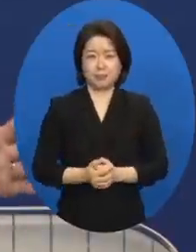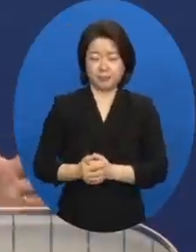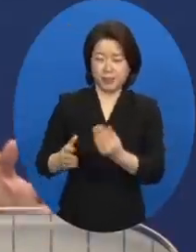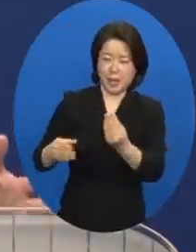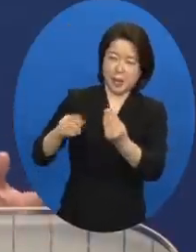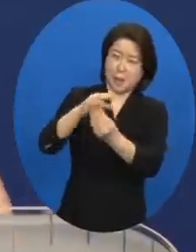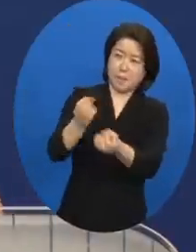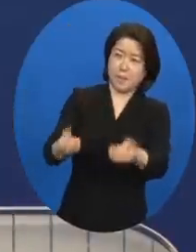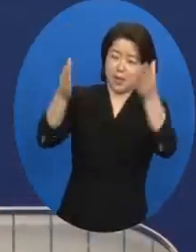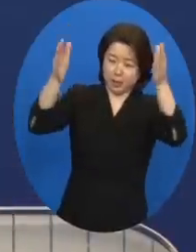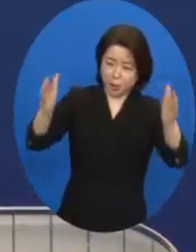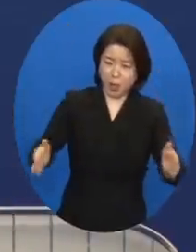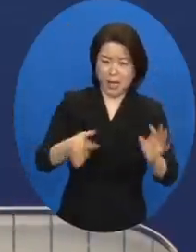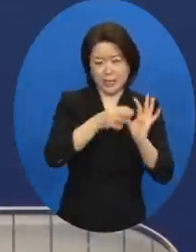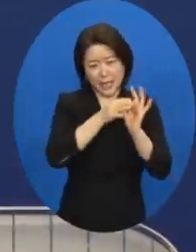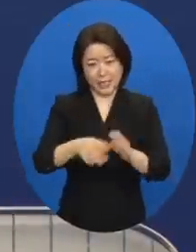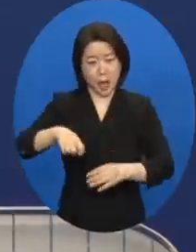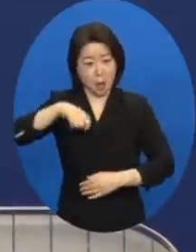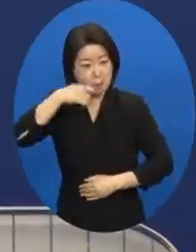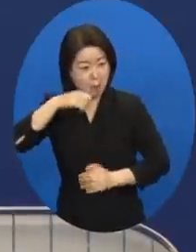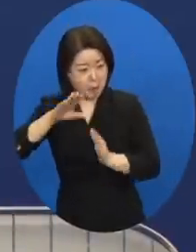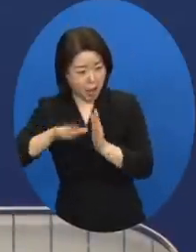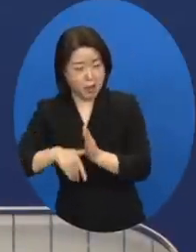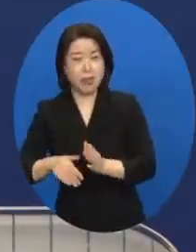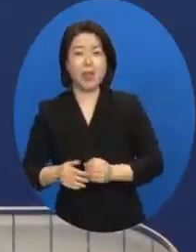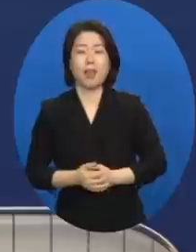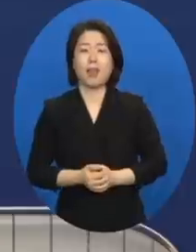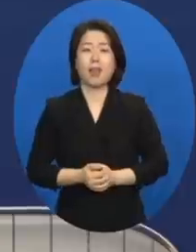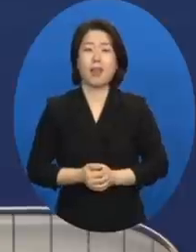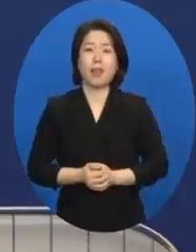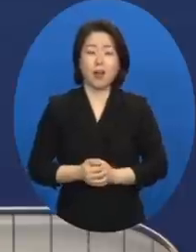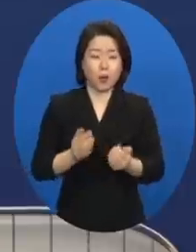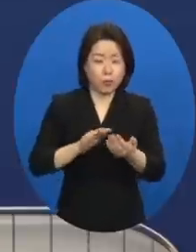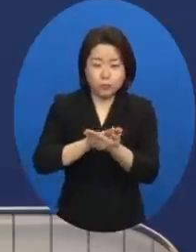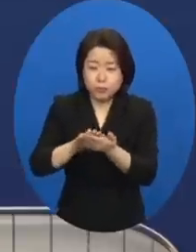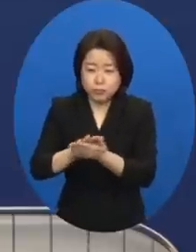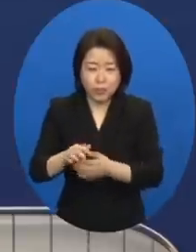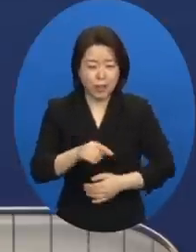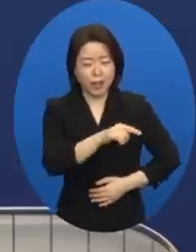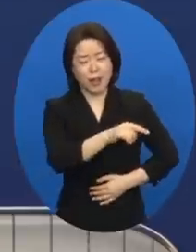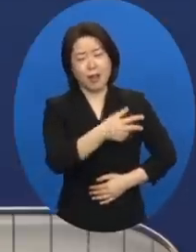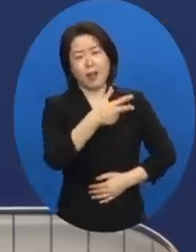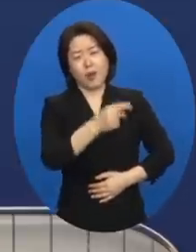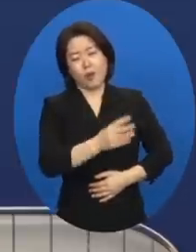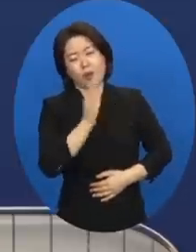명절 내내 밥 먹을 때도 똥 냄새가